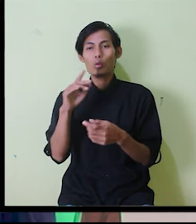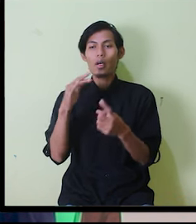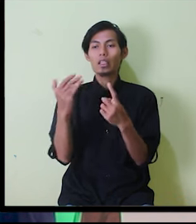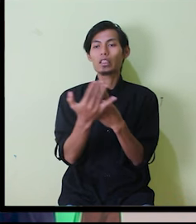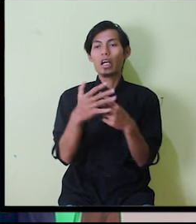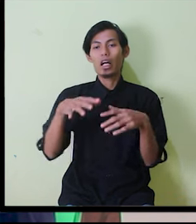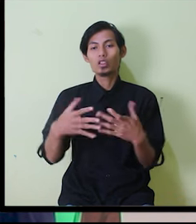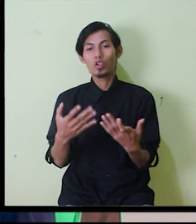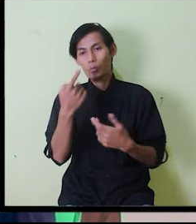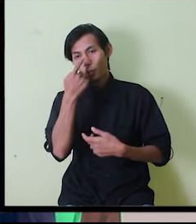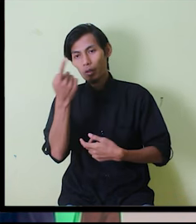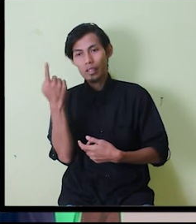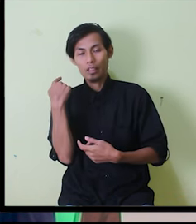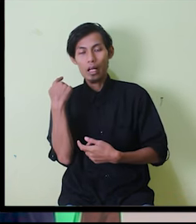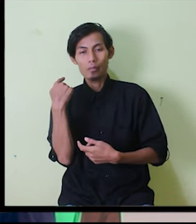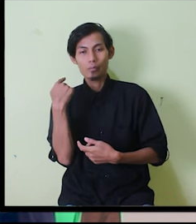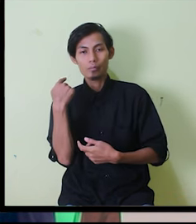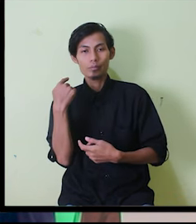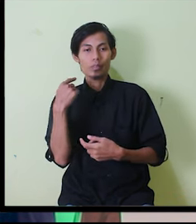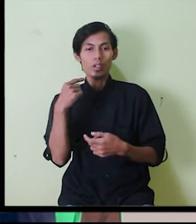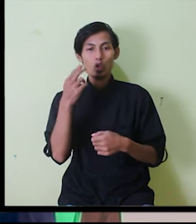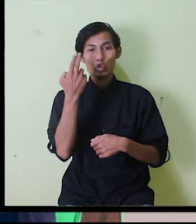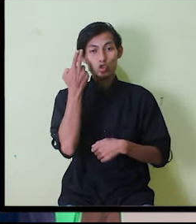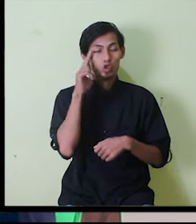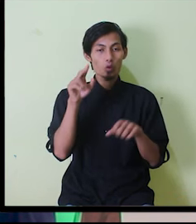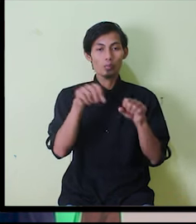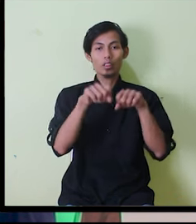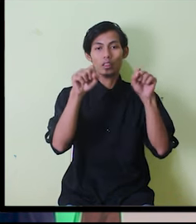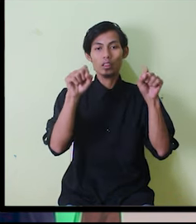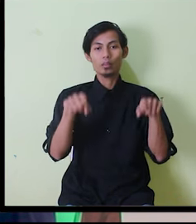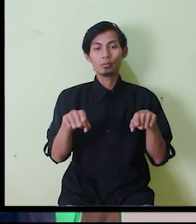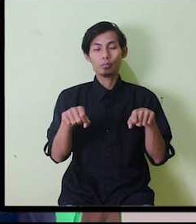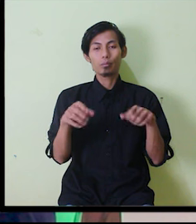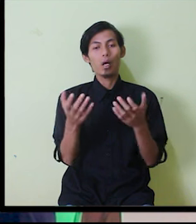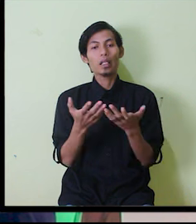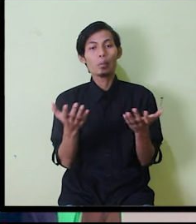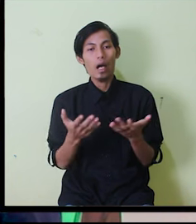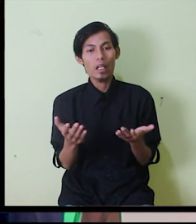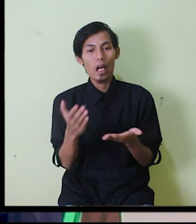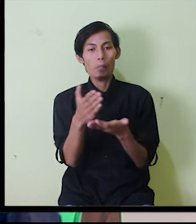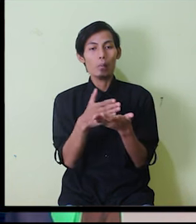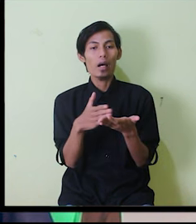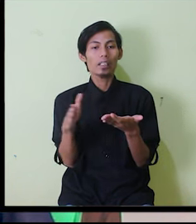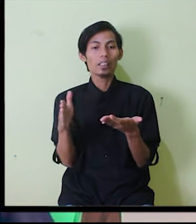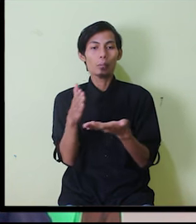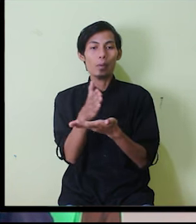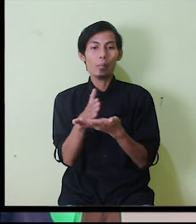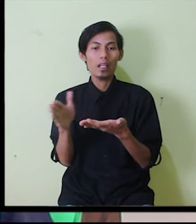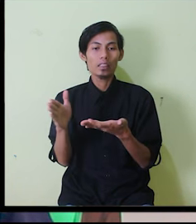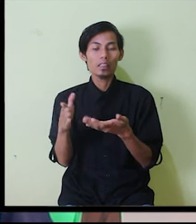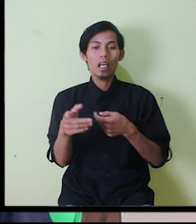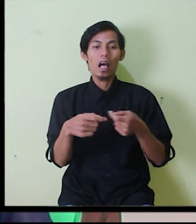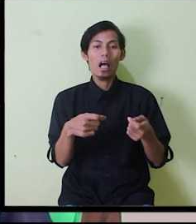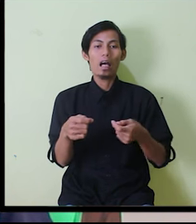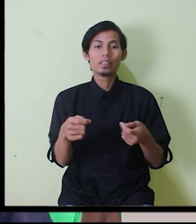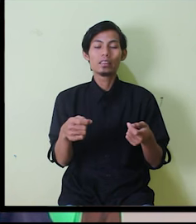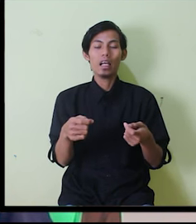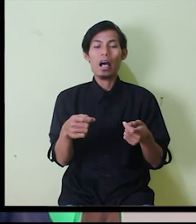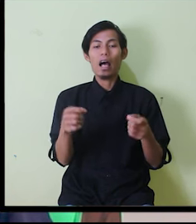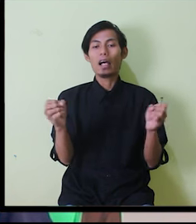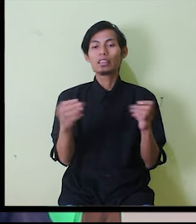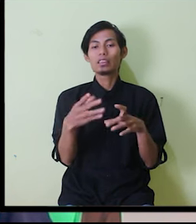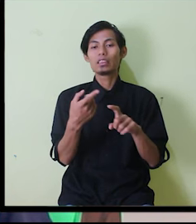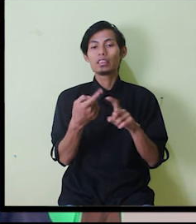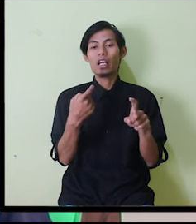pemerintah dan untuk mekanisme bagaimana apa namanya pembagian hasil dari ee